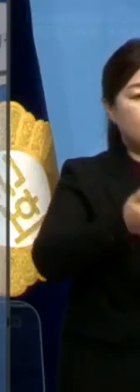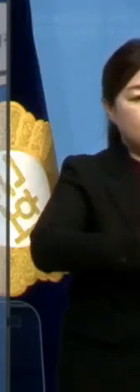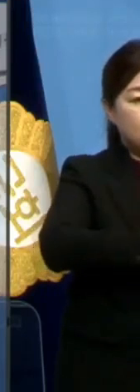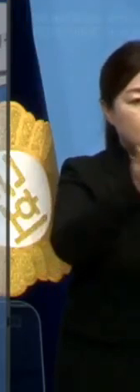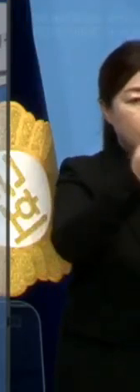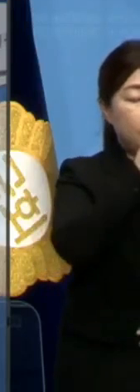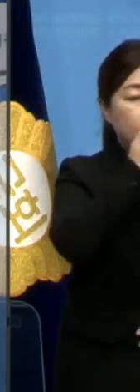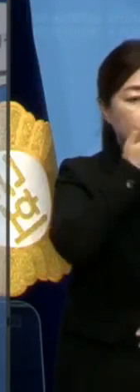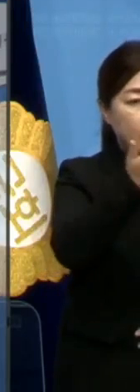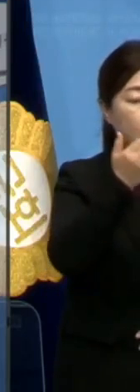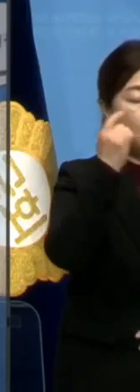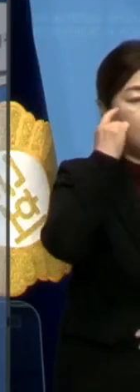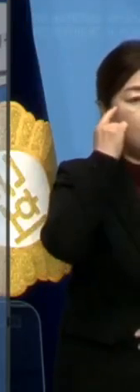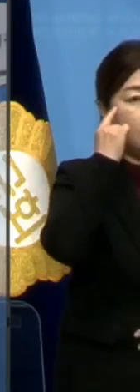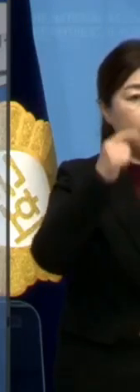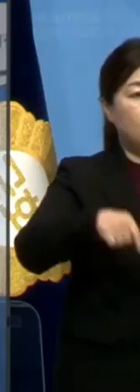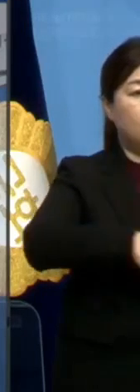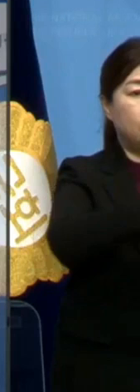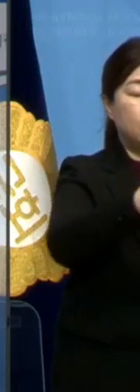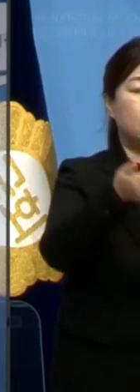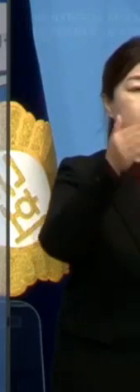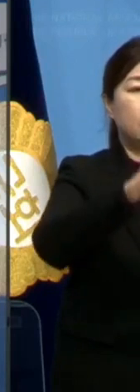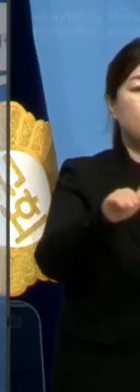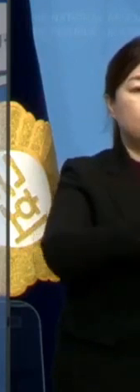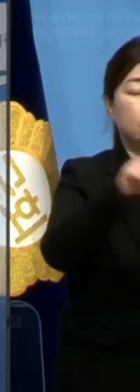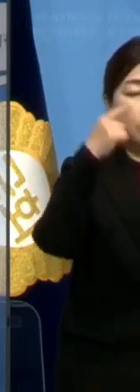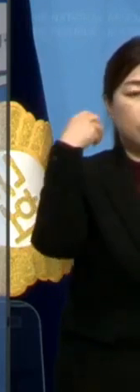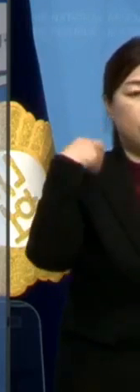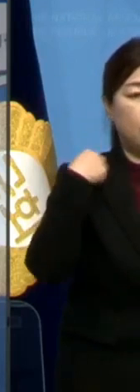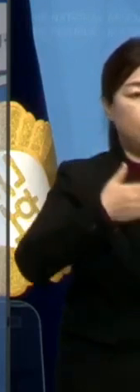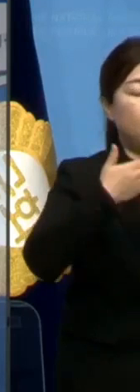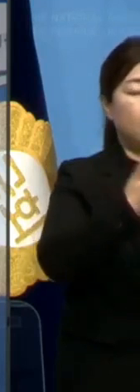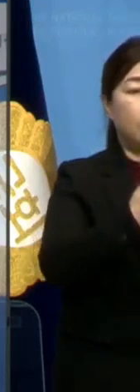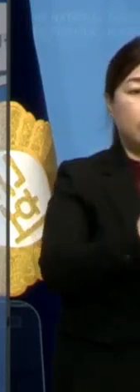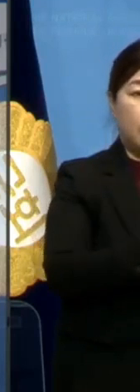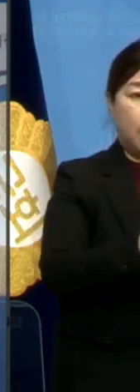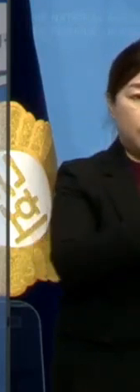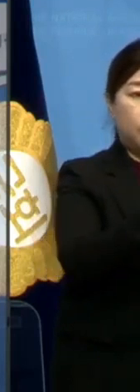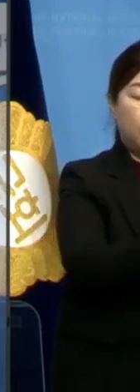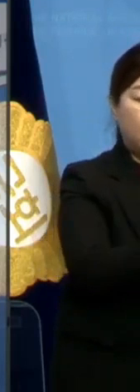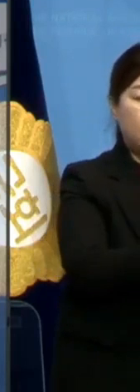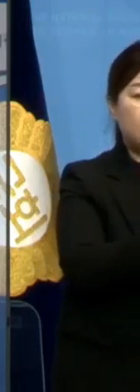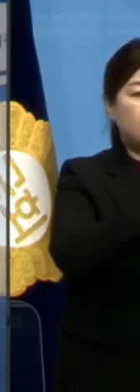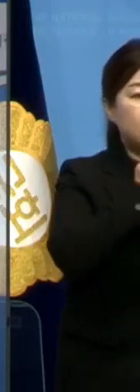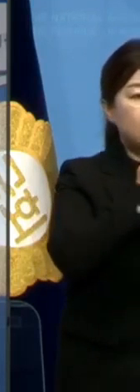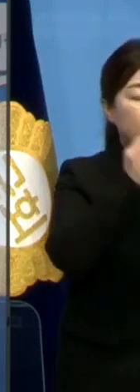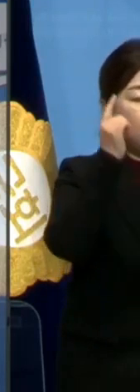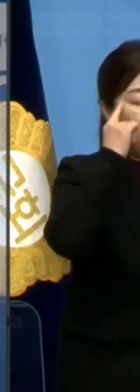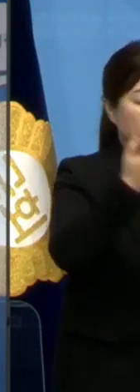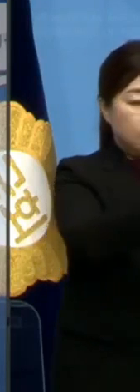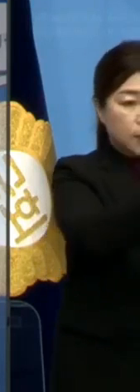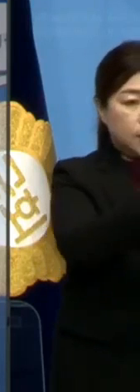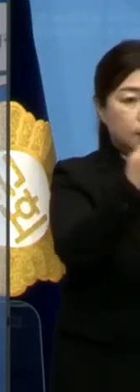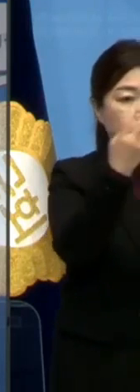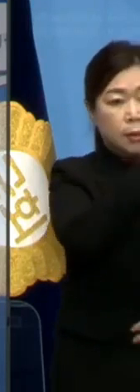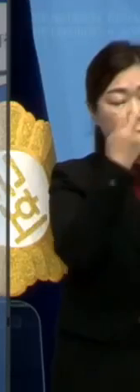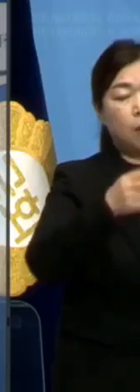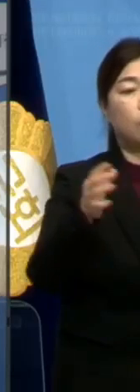분위기가 찾아왔습니다. 문재인 정권에 반대하는 야당이라면 마땅히 머리를 맞대고 지혜를